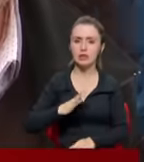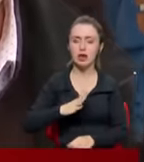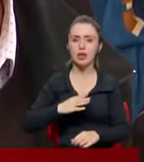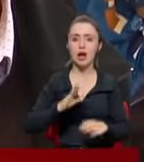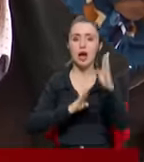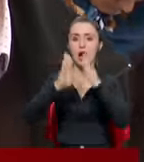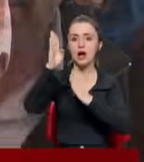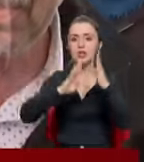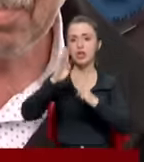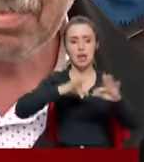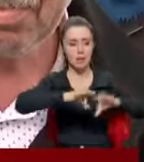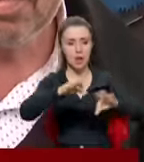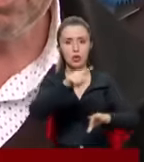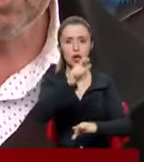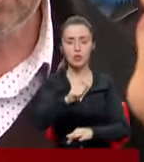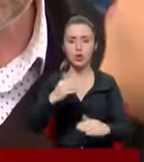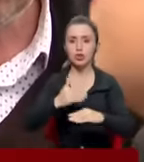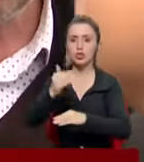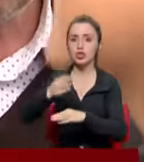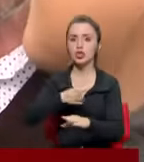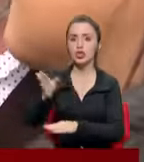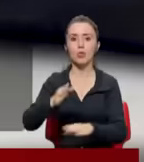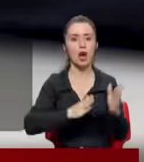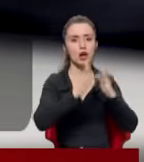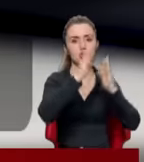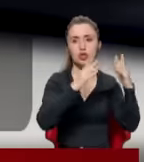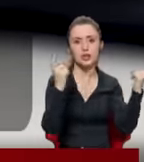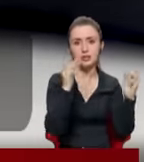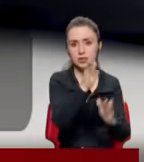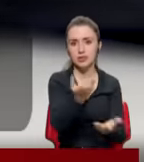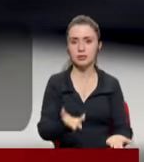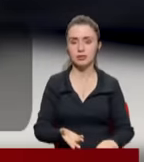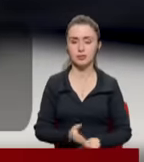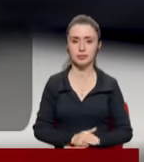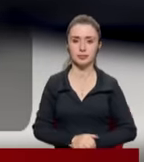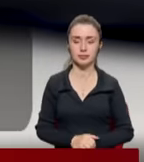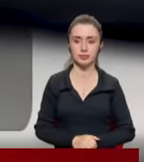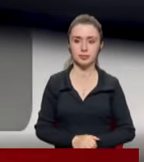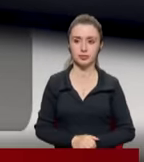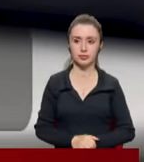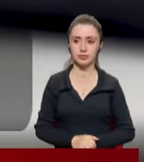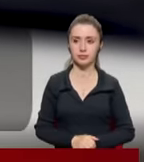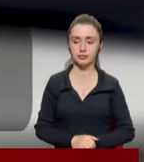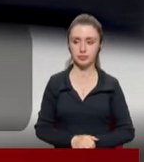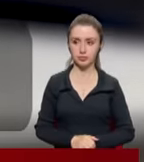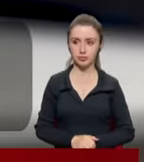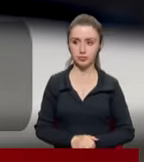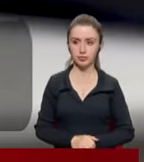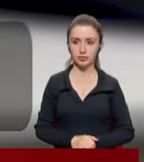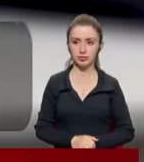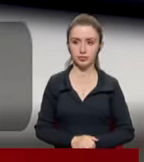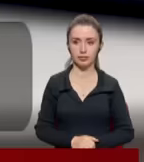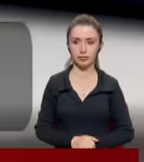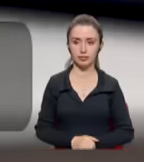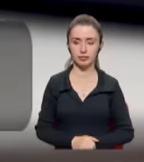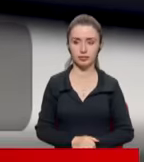şehir'de planlar Oray asıyorlar dışarı çıkamayan insanlar Ataşehir'e nasıl gidecek B oturuyorum 37 yıldır çuku hayatım